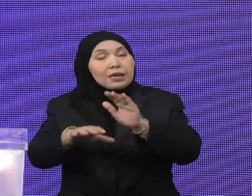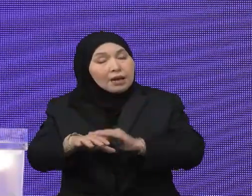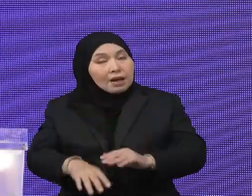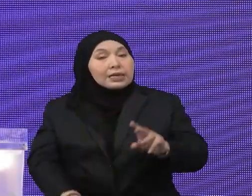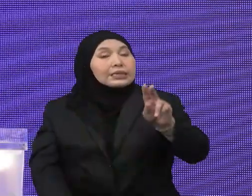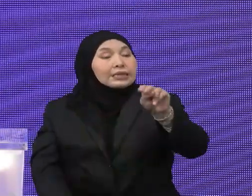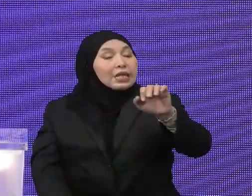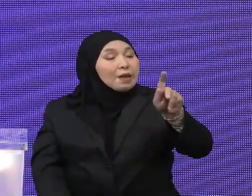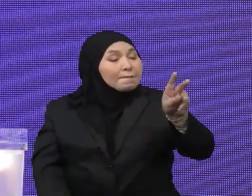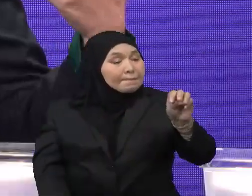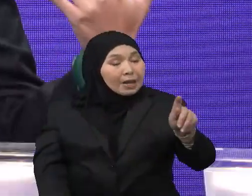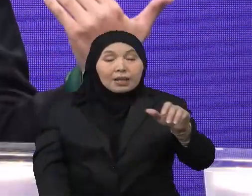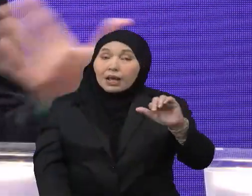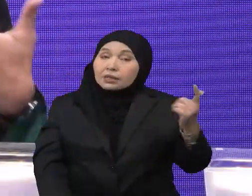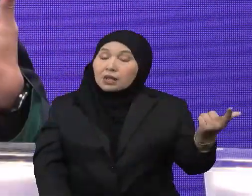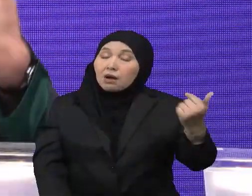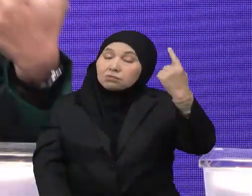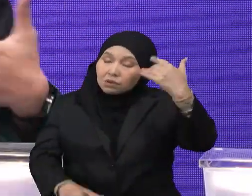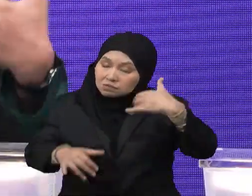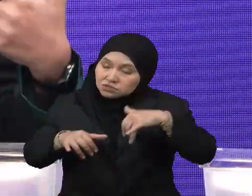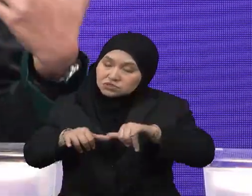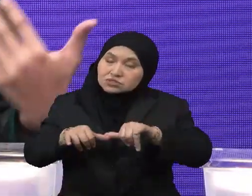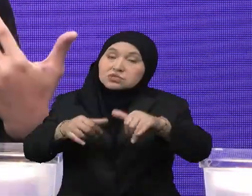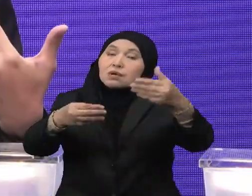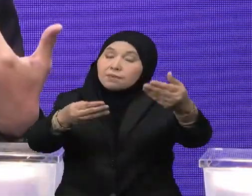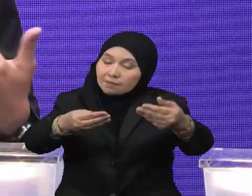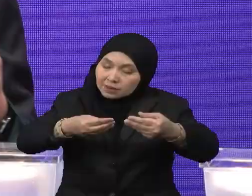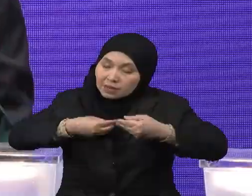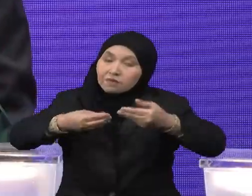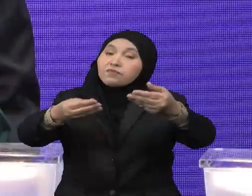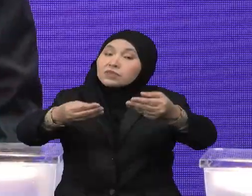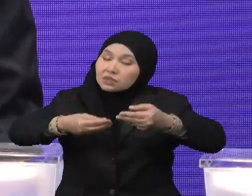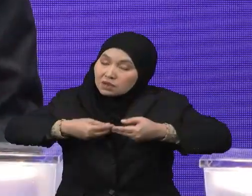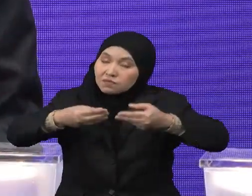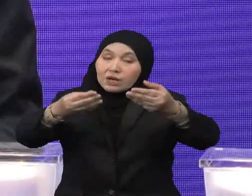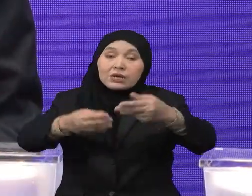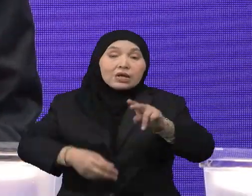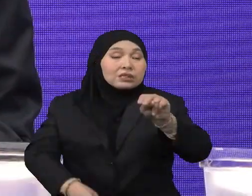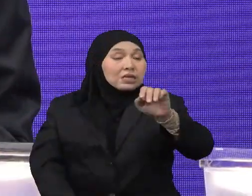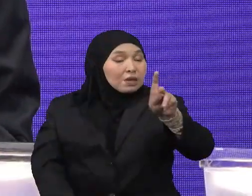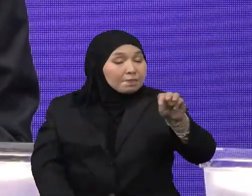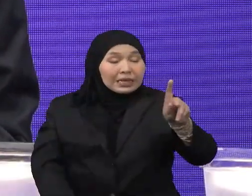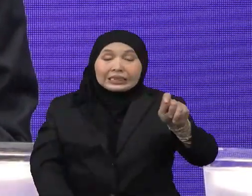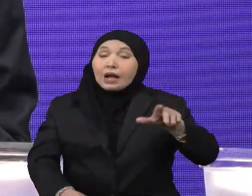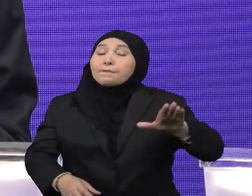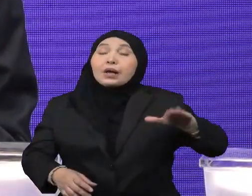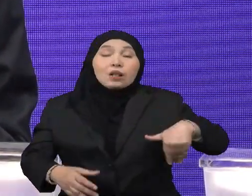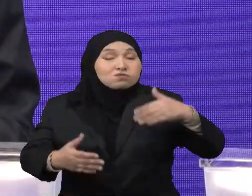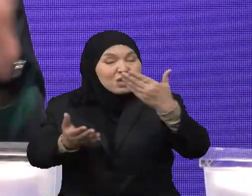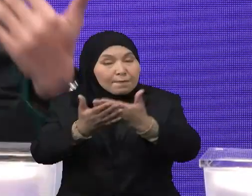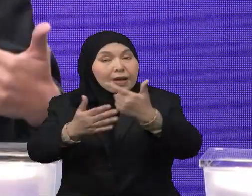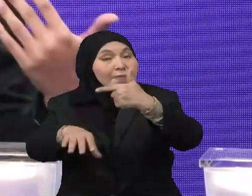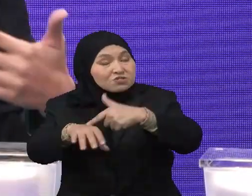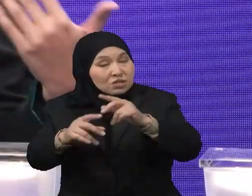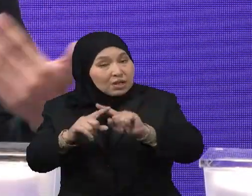yang Allah Subhanahu Wa Ta'ala masih kontinyu berikan kepada kita maksudnya nikmat yang nih dia belum sampai lagi masih dia